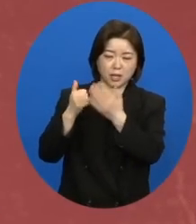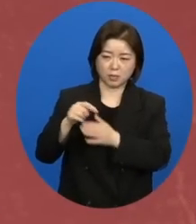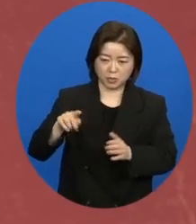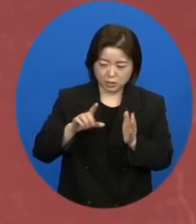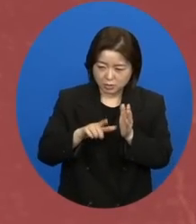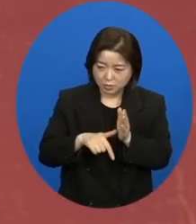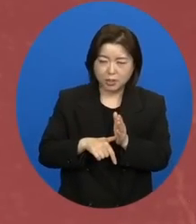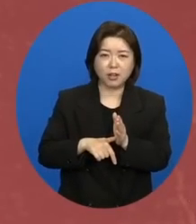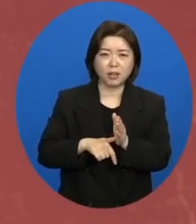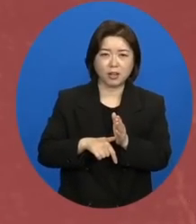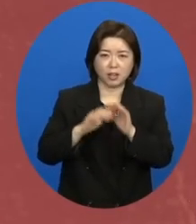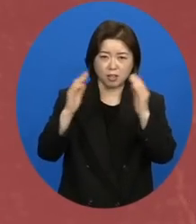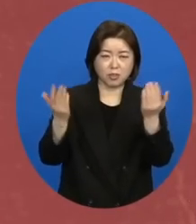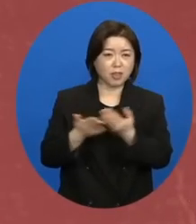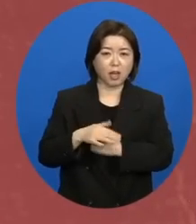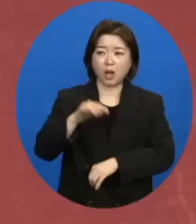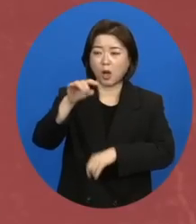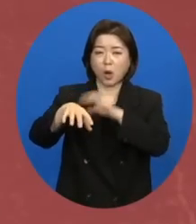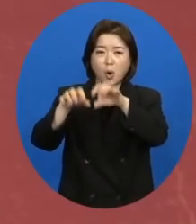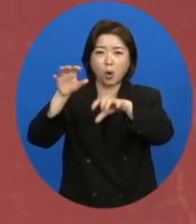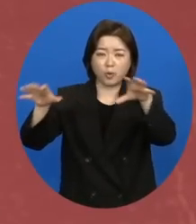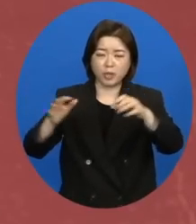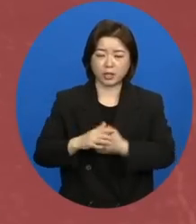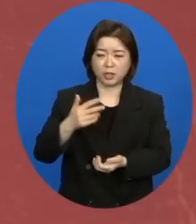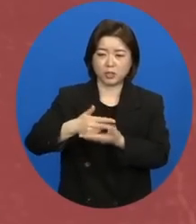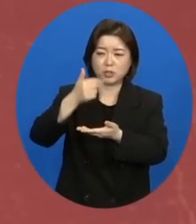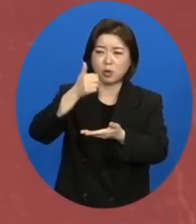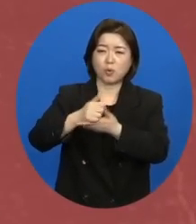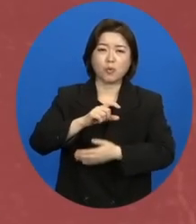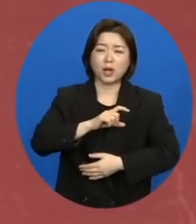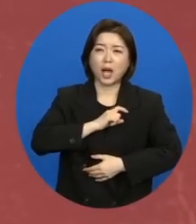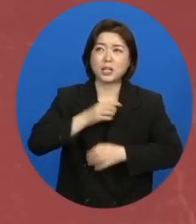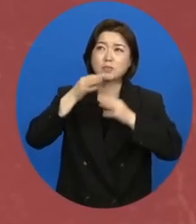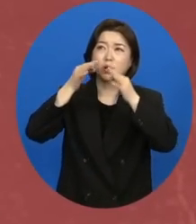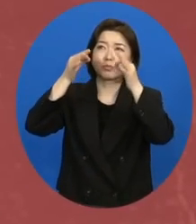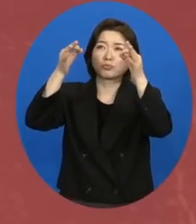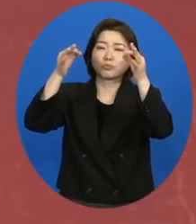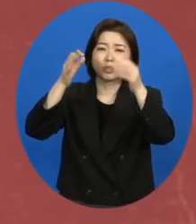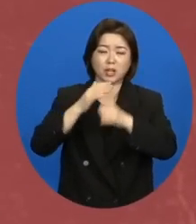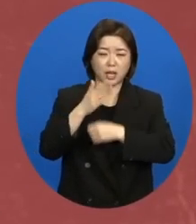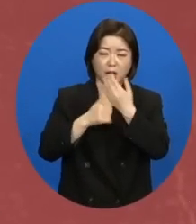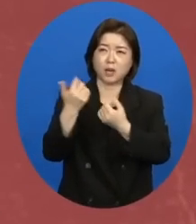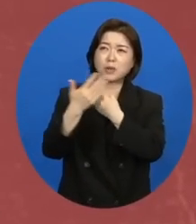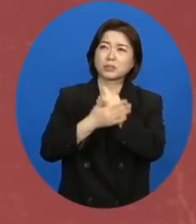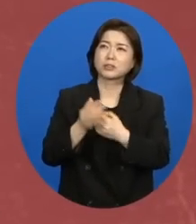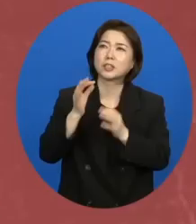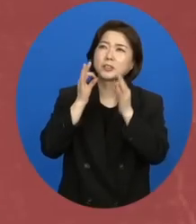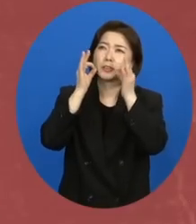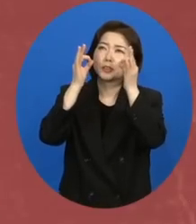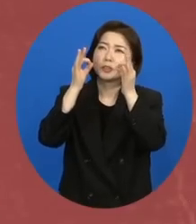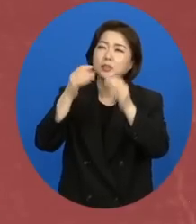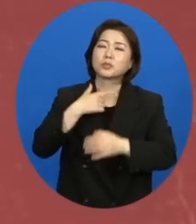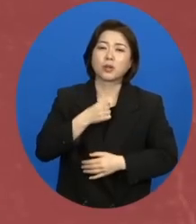다 어디에 와선가 여호와 이름을 부르며 하나님의 은혜를 구하길 원하시지.